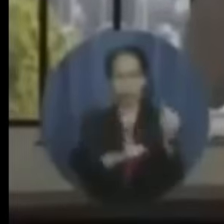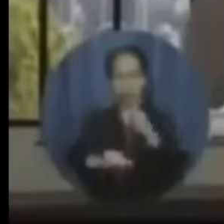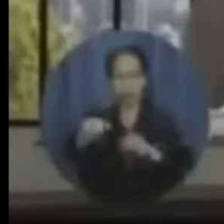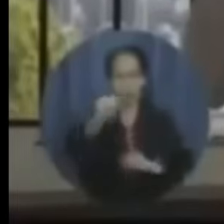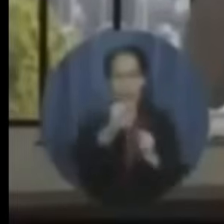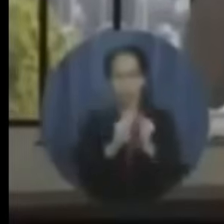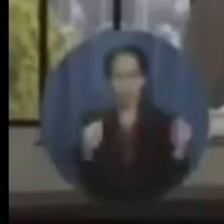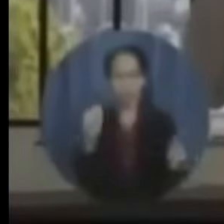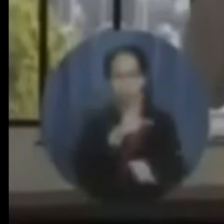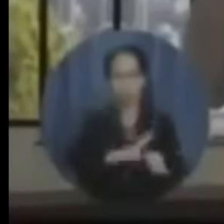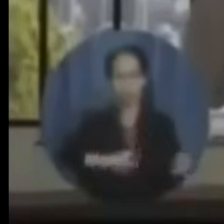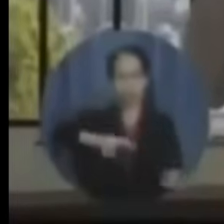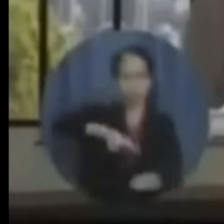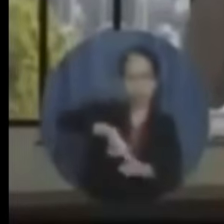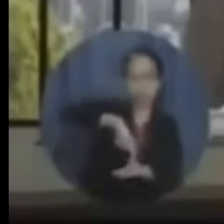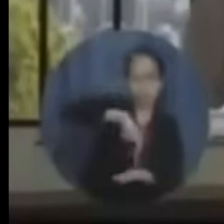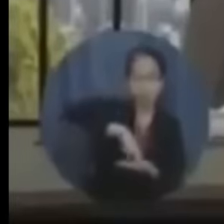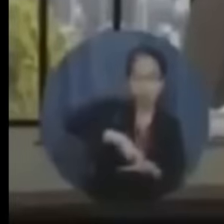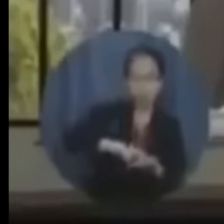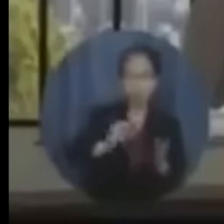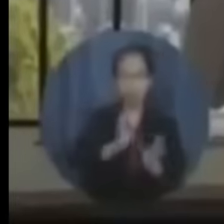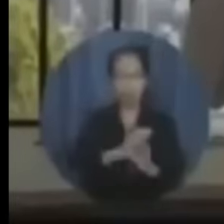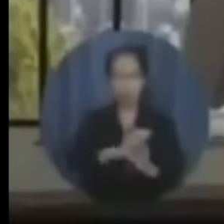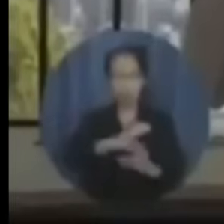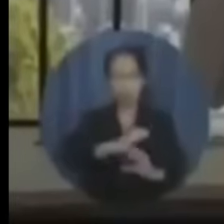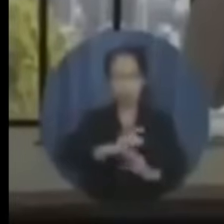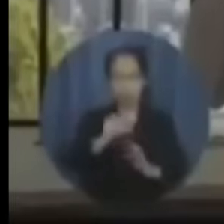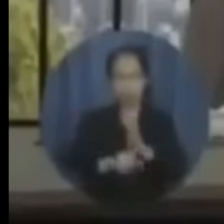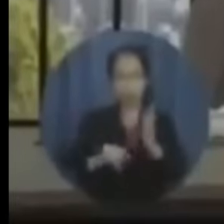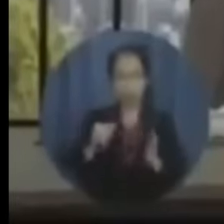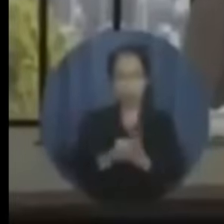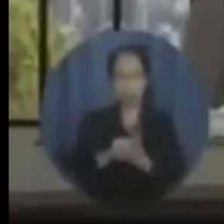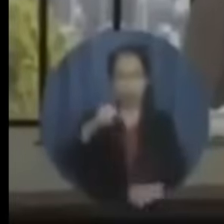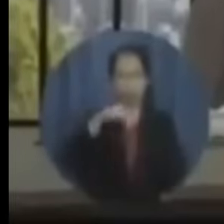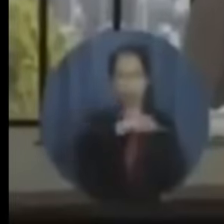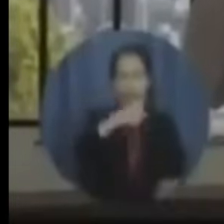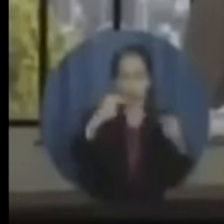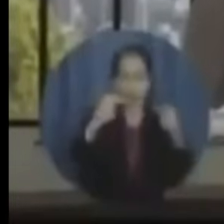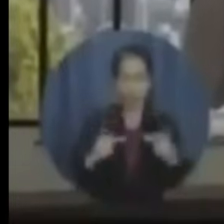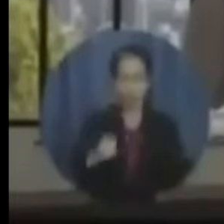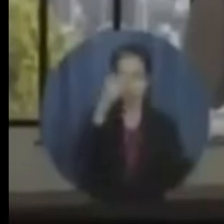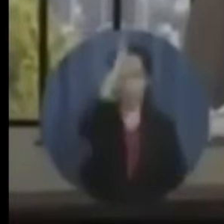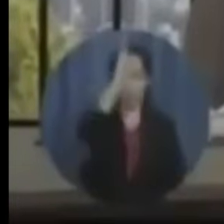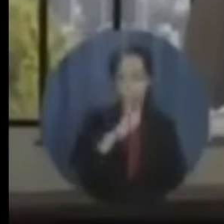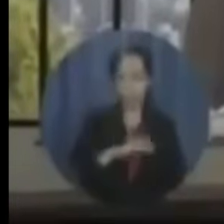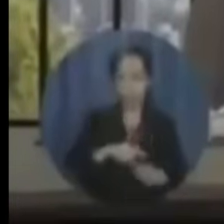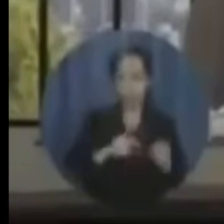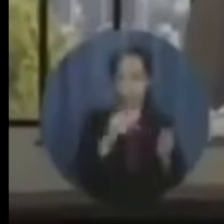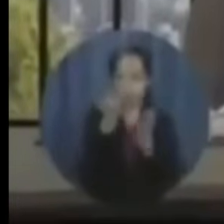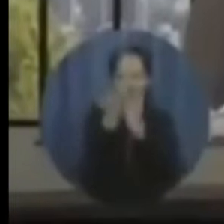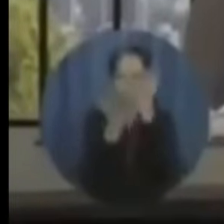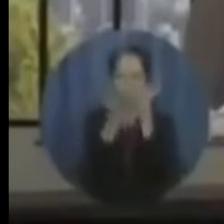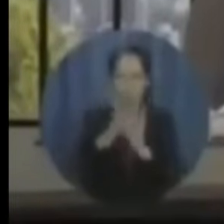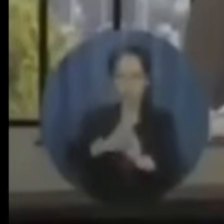Kasi pag lumuluhod ka sa mga nilalang, kasinungalingan yun sa harap ng Diyos. Pag naglilingkod ka